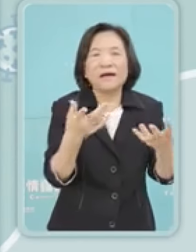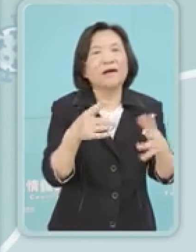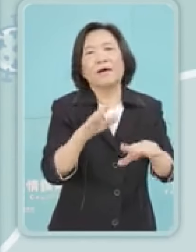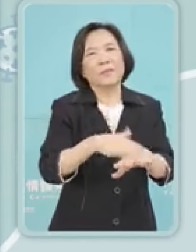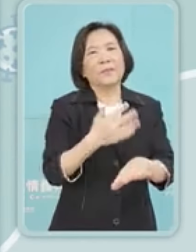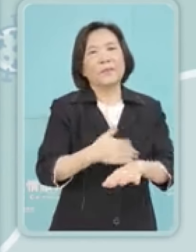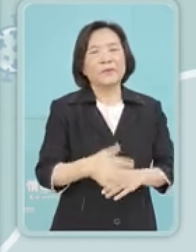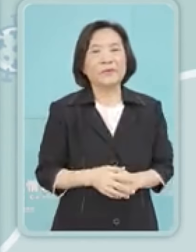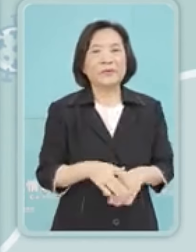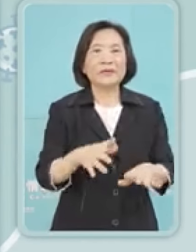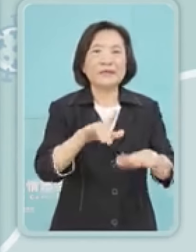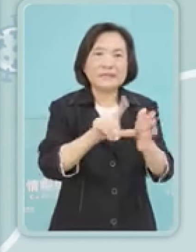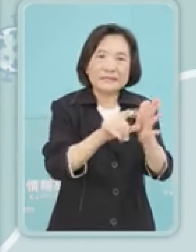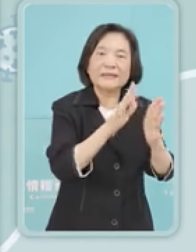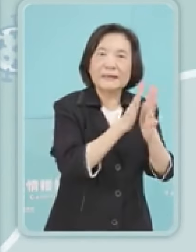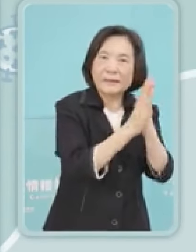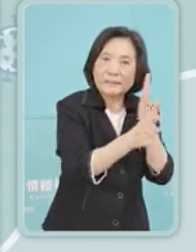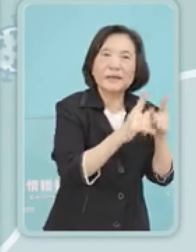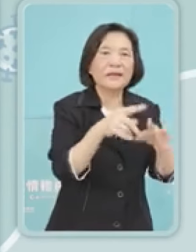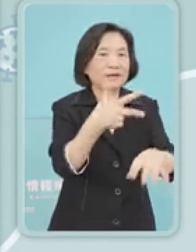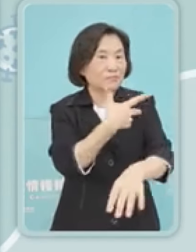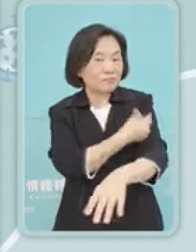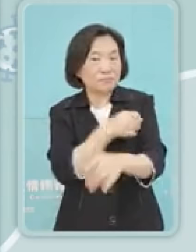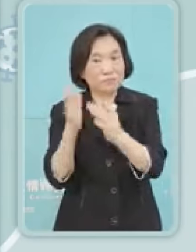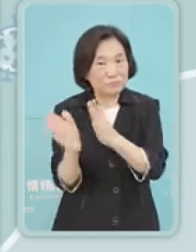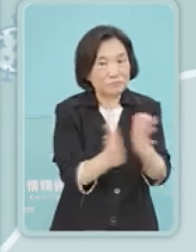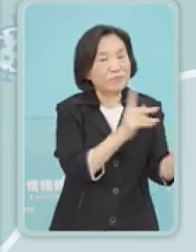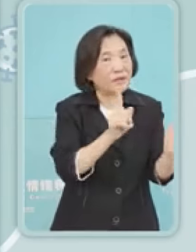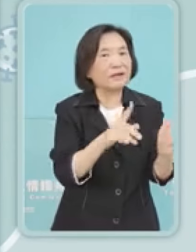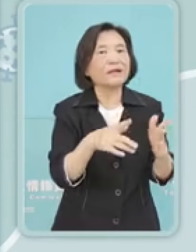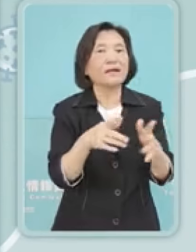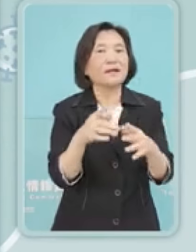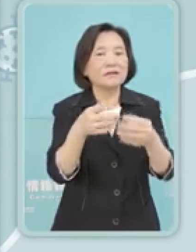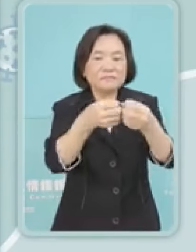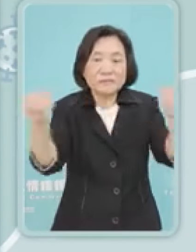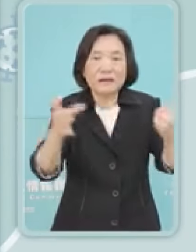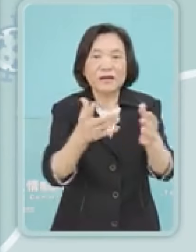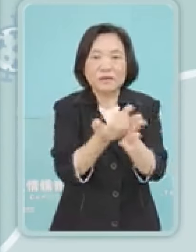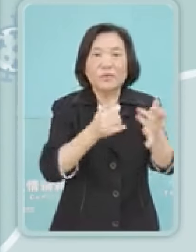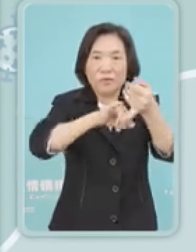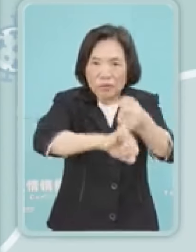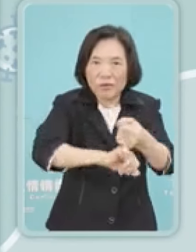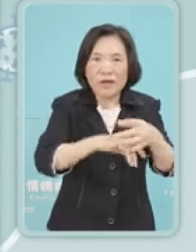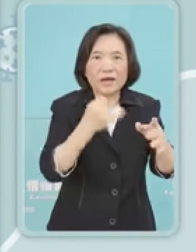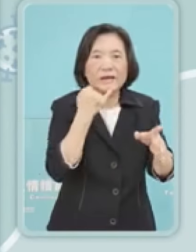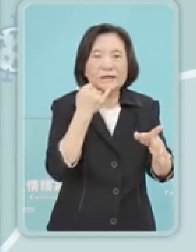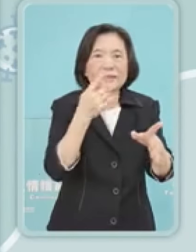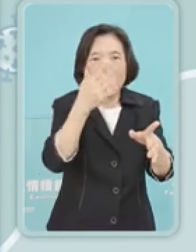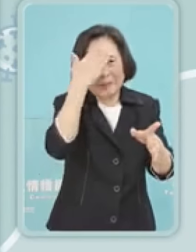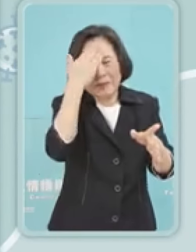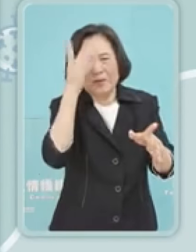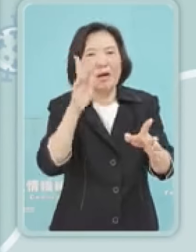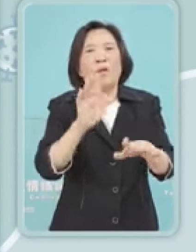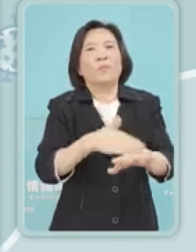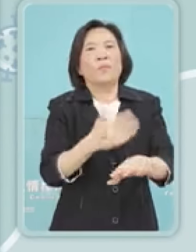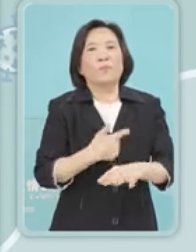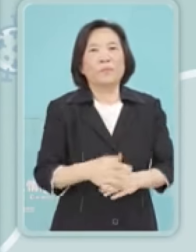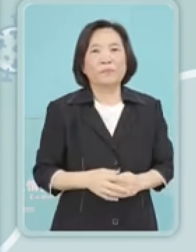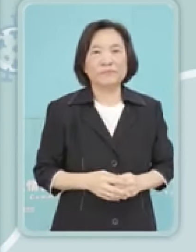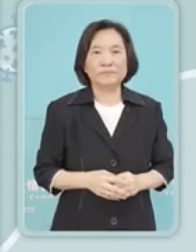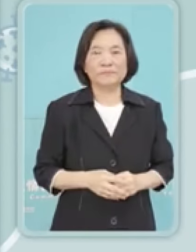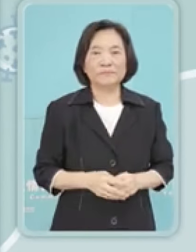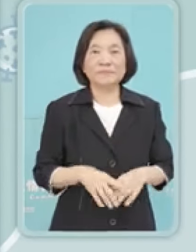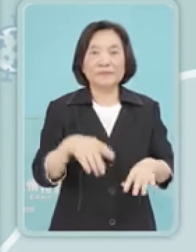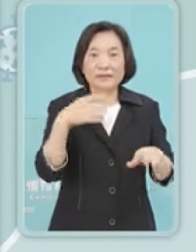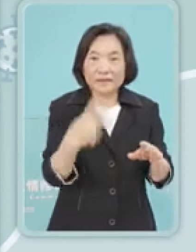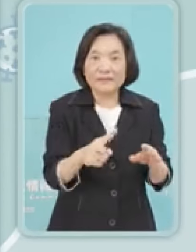排、人员的安排、哈物资、疫苗的安排，预约会让我们省掉很多麻烦。那么也希望说